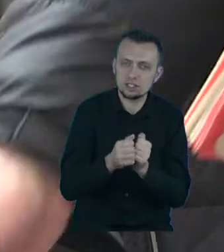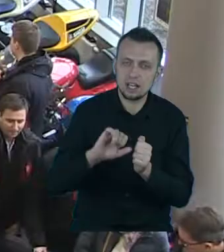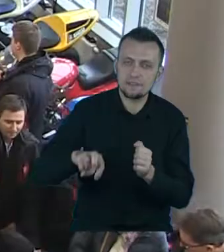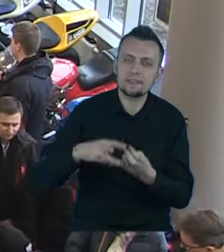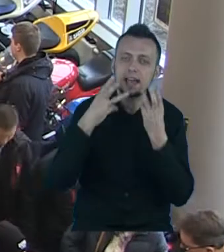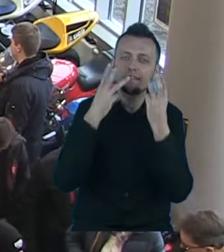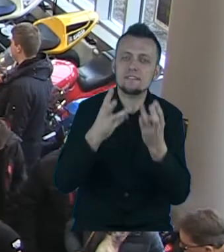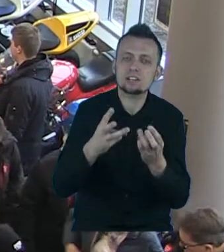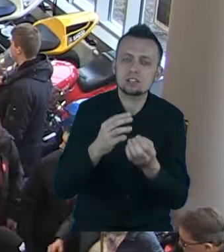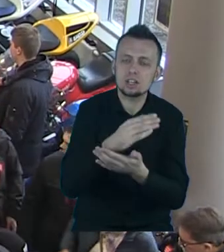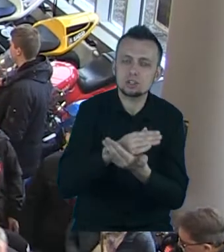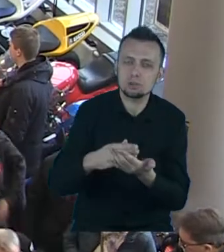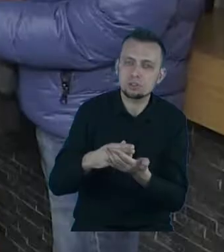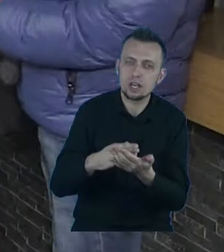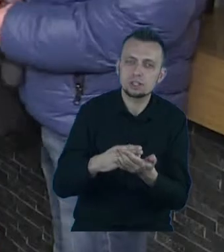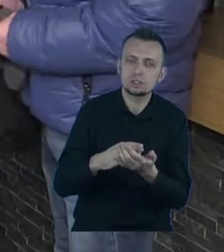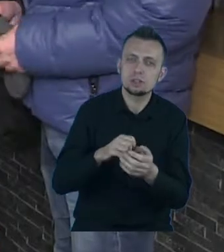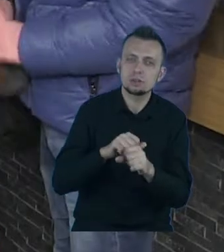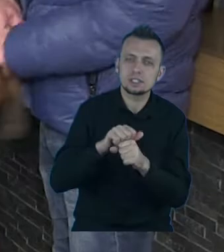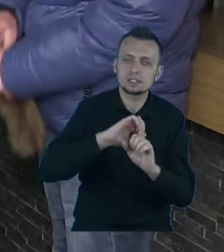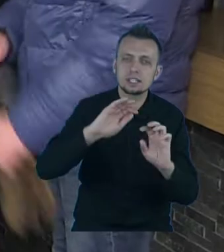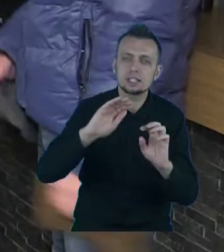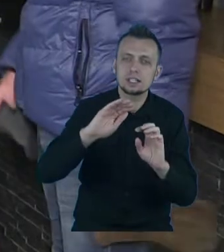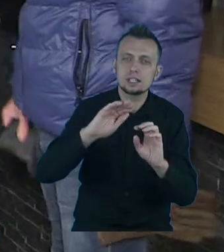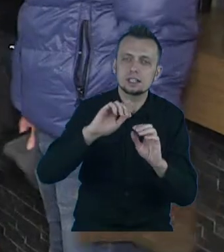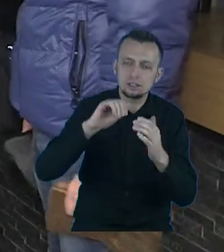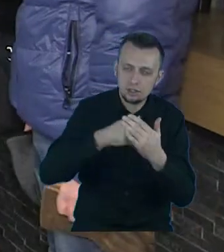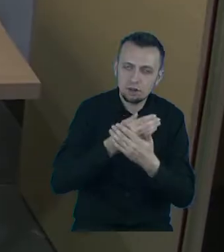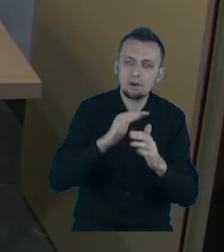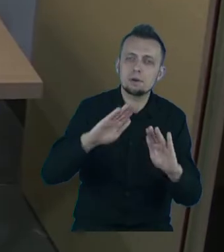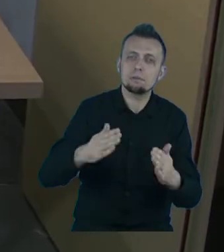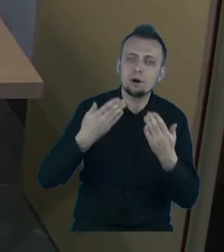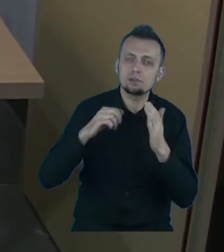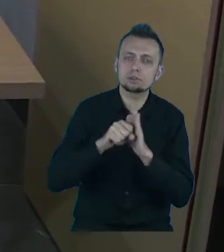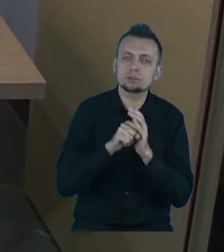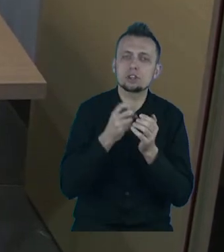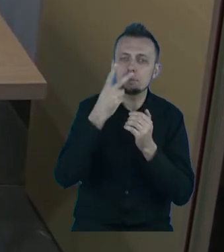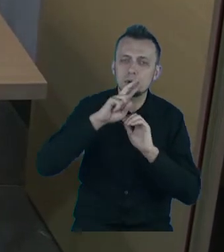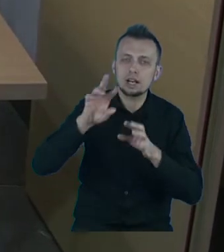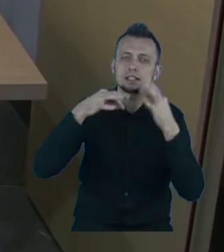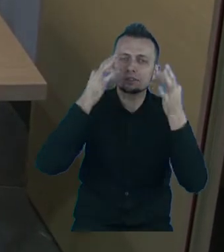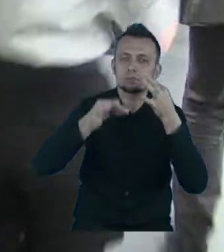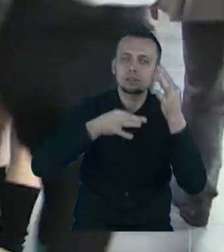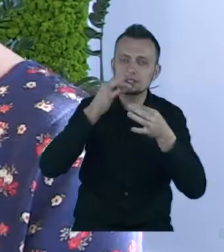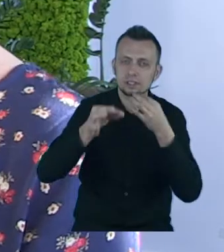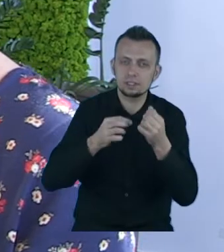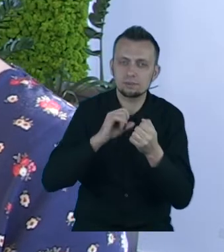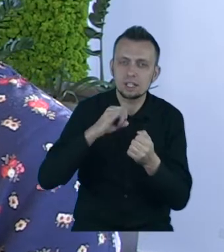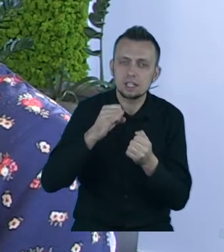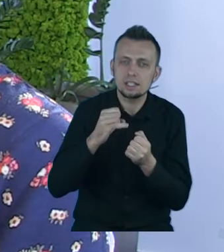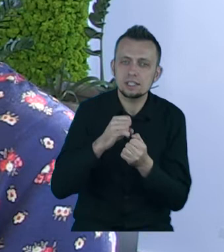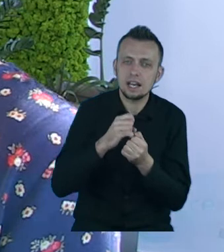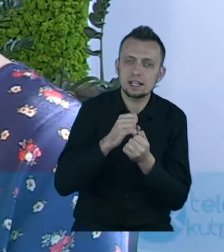do koncertów finałowych odbywających się na dużej scenie. Na jakim etapie są przygotowania do Wielkiej Orkiestry Świątecznej Pomocy w Kutnie?